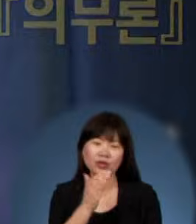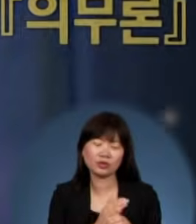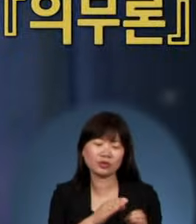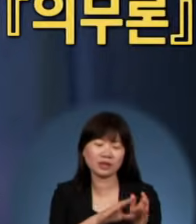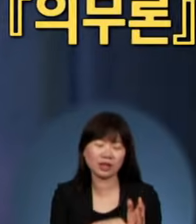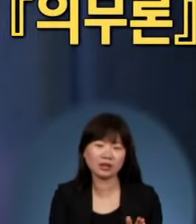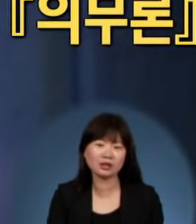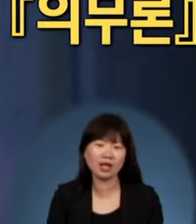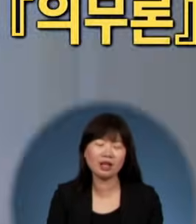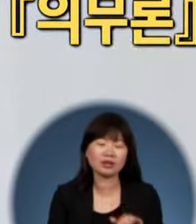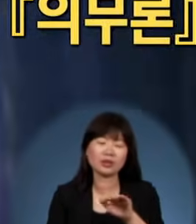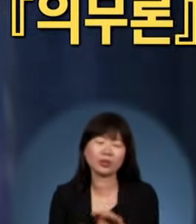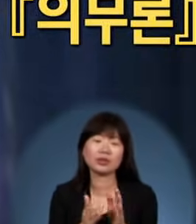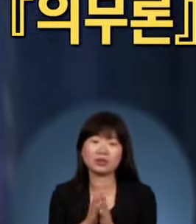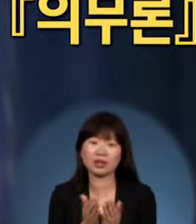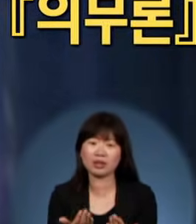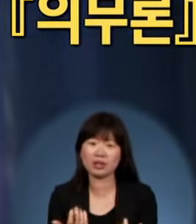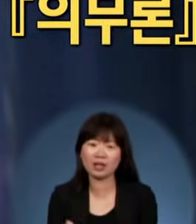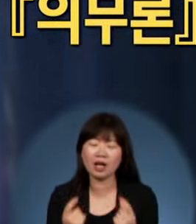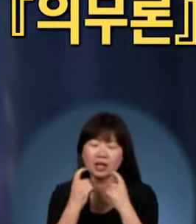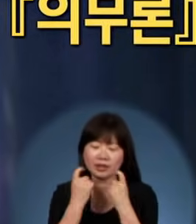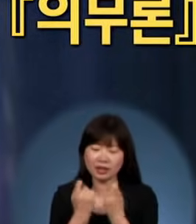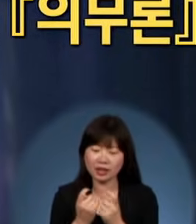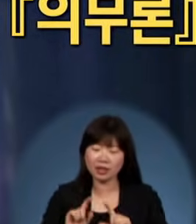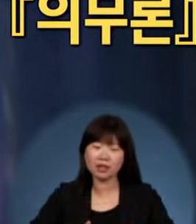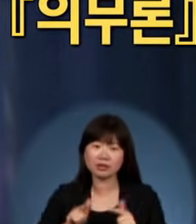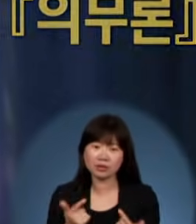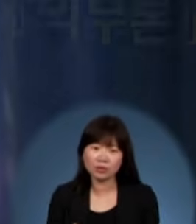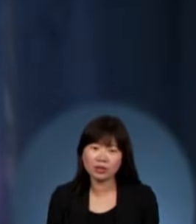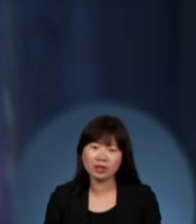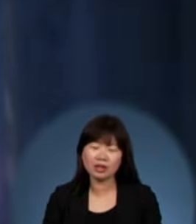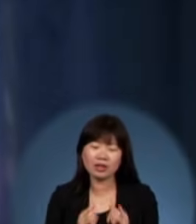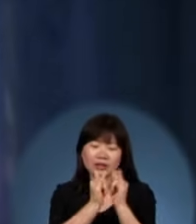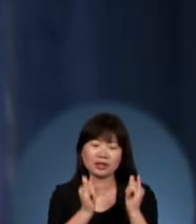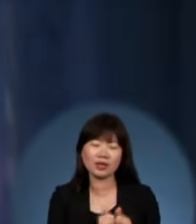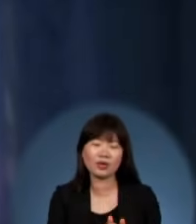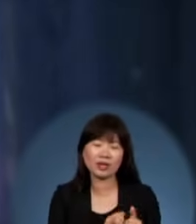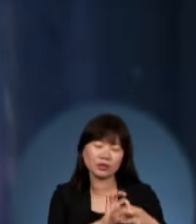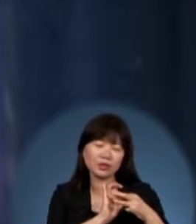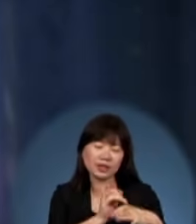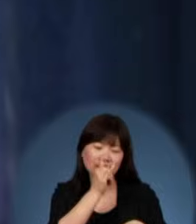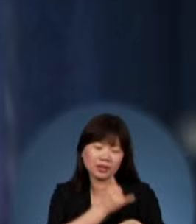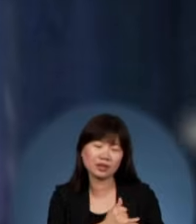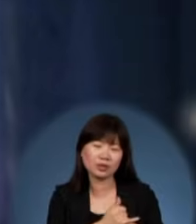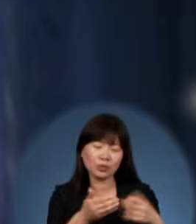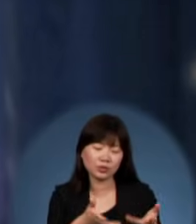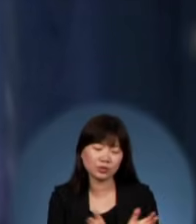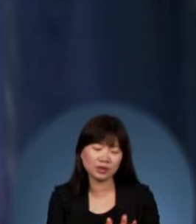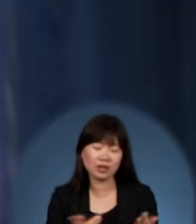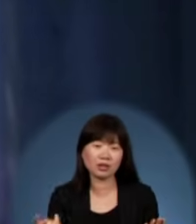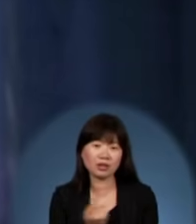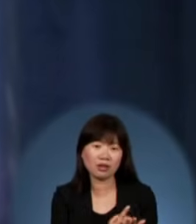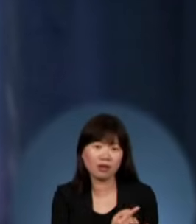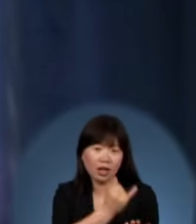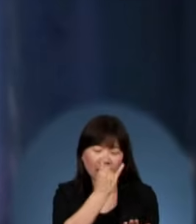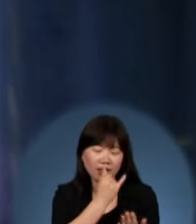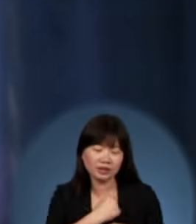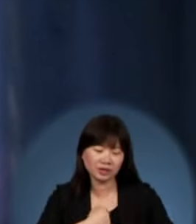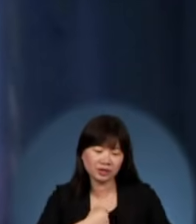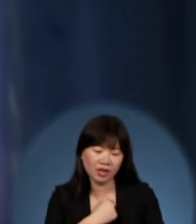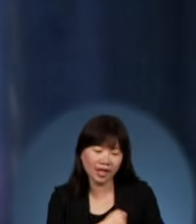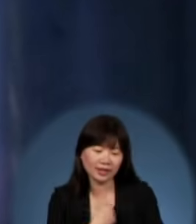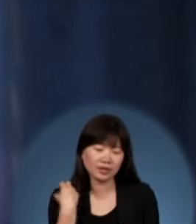베스트셀러 였읍니다 개인이 아니라 사회 소외된 공동체 일원으로서 지켜야 할